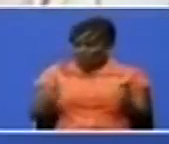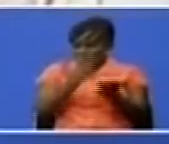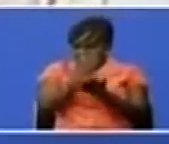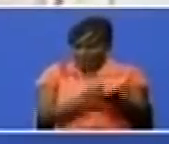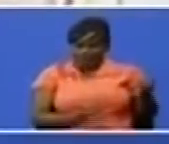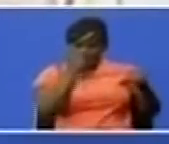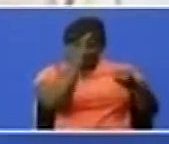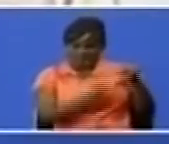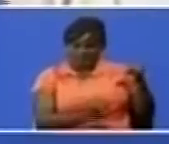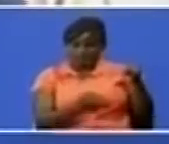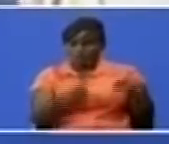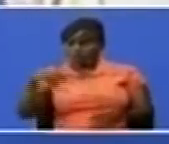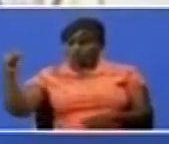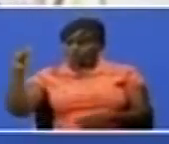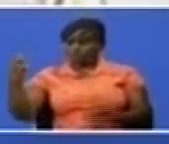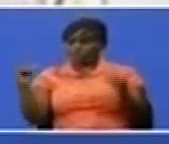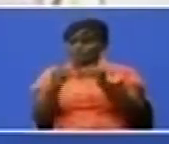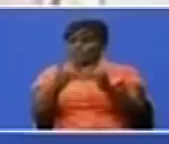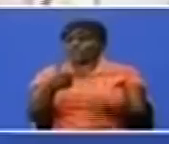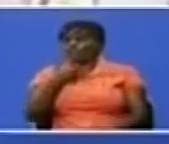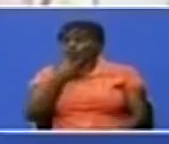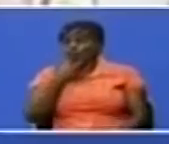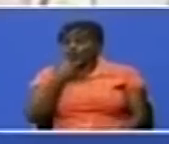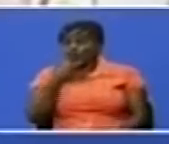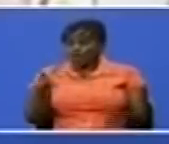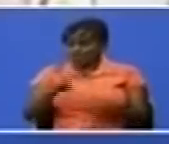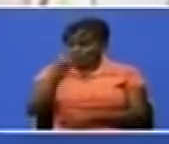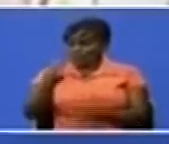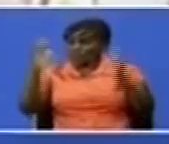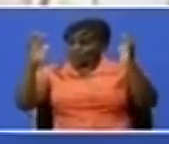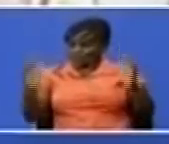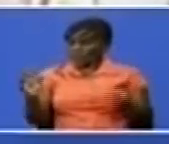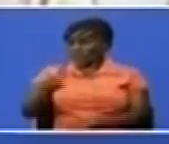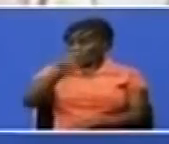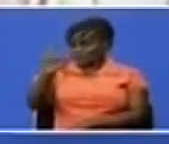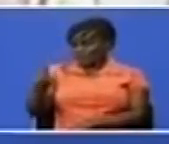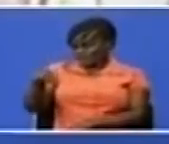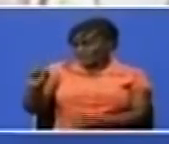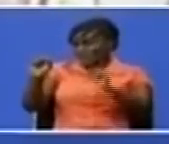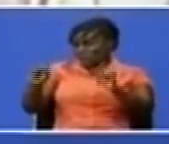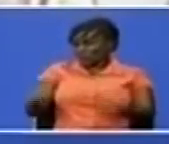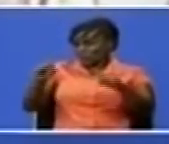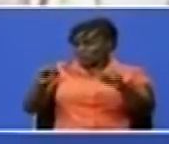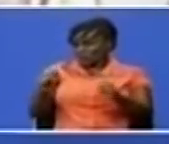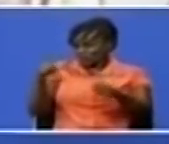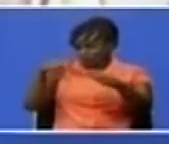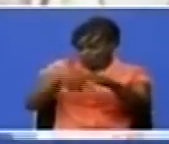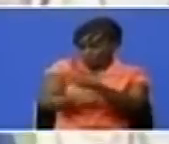kombe la Go TV ambapo watachuana na Gor Mahia. Huku swali kuu likiwa, je, wataweza kuwabwaga